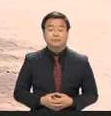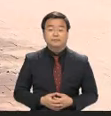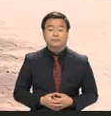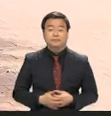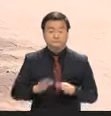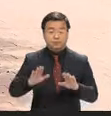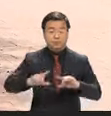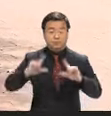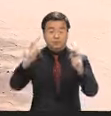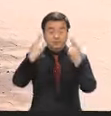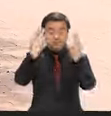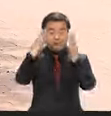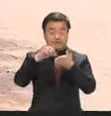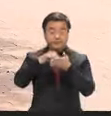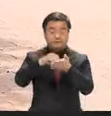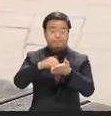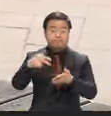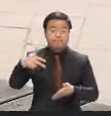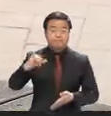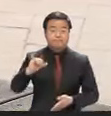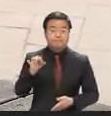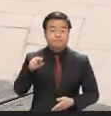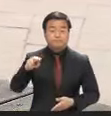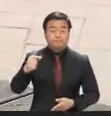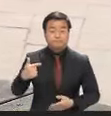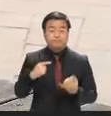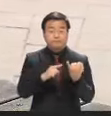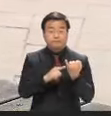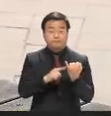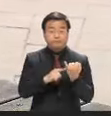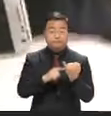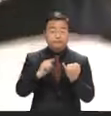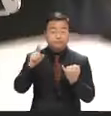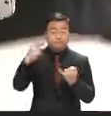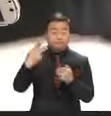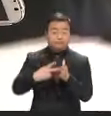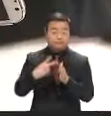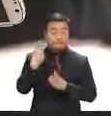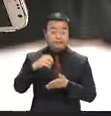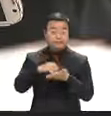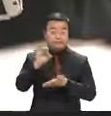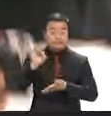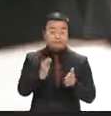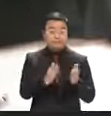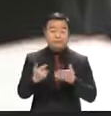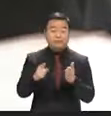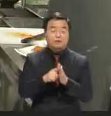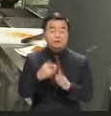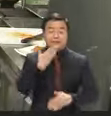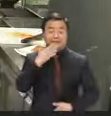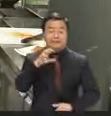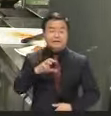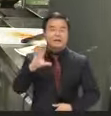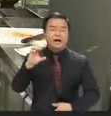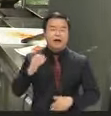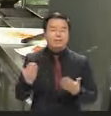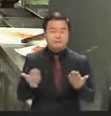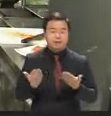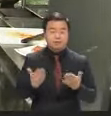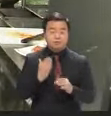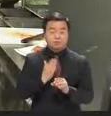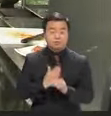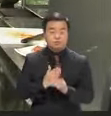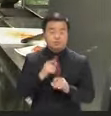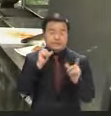올해 대학에 입학한 지연 씨. 다음 학기 등록금을 마련하려고 식당에서 아르바이트를 하고 있습니다. 음식을 나르다